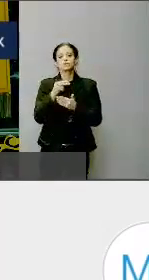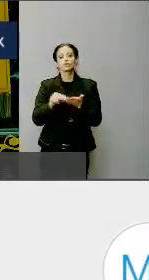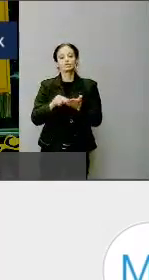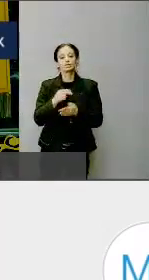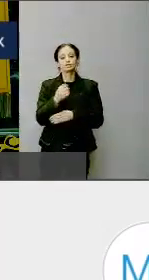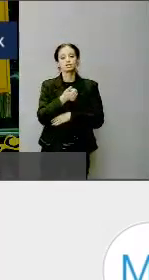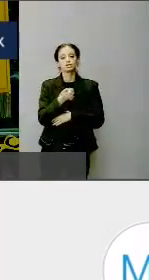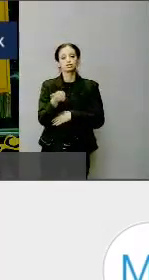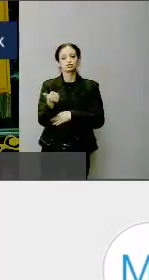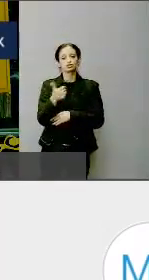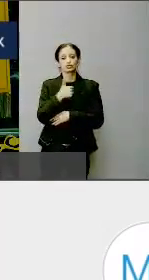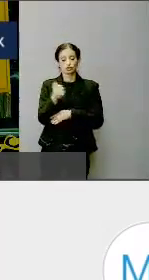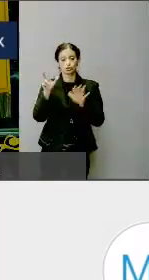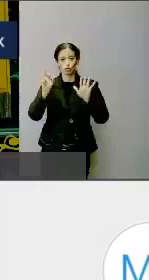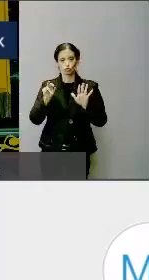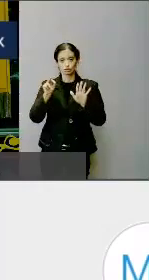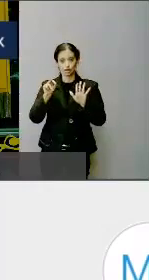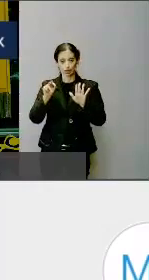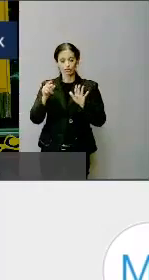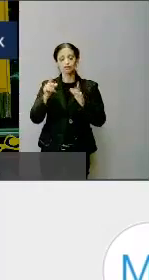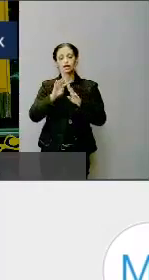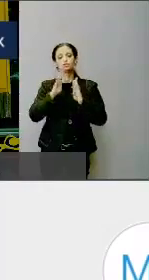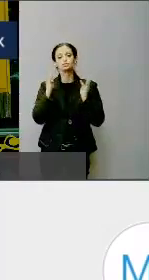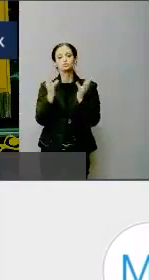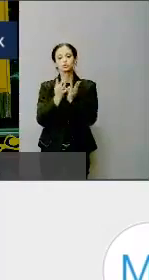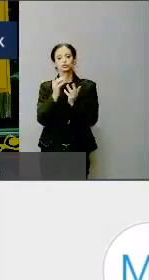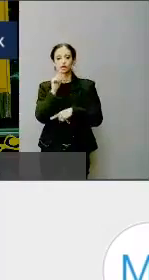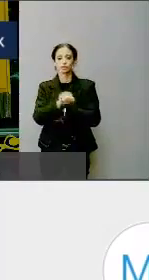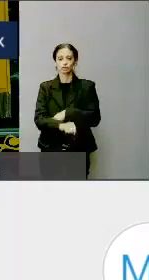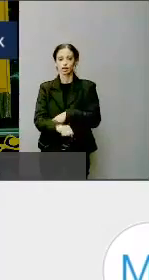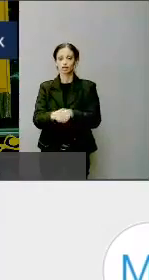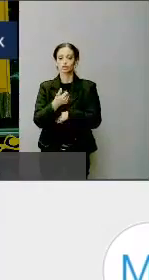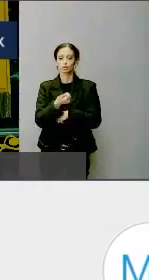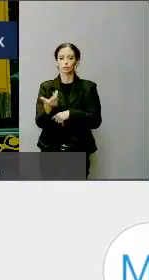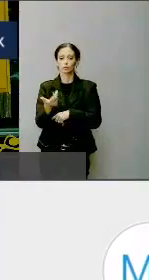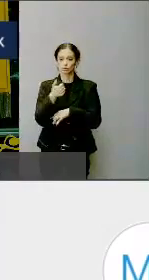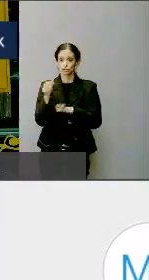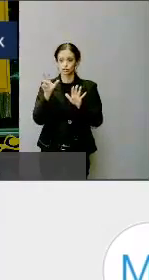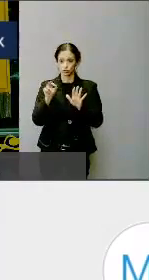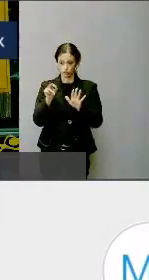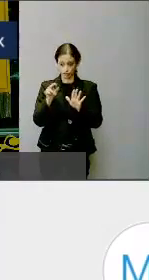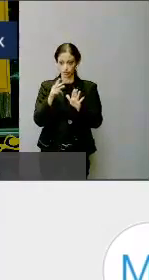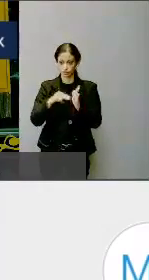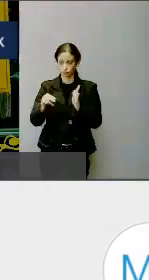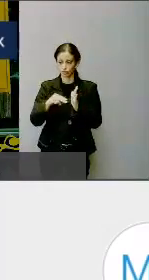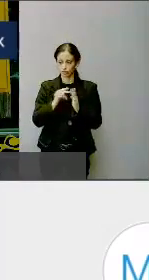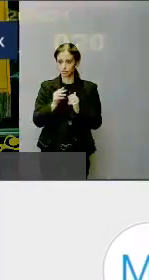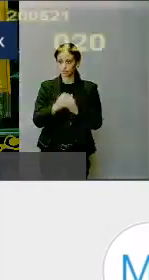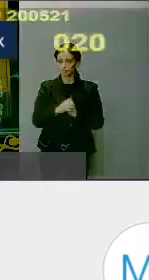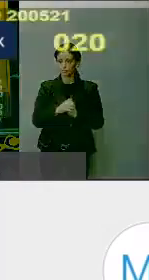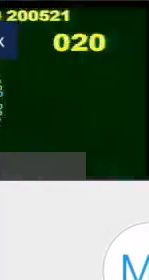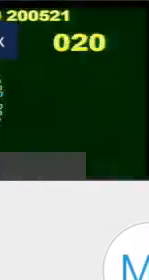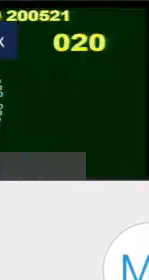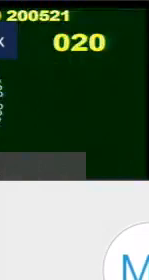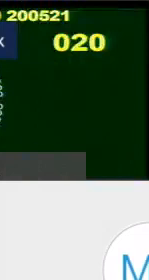180 parere della giunta è contrario numero 180 si vota